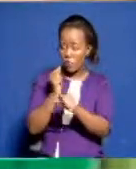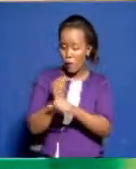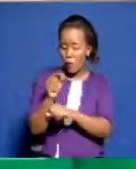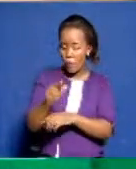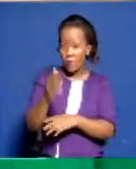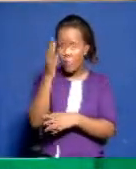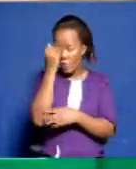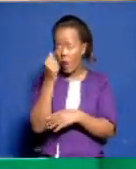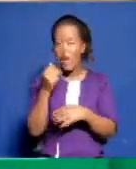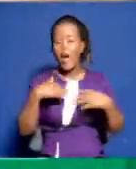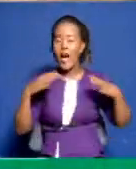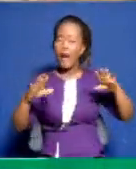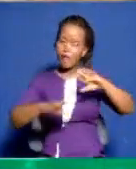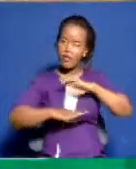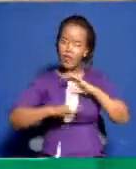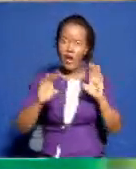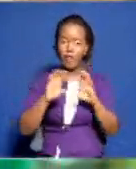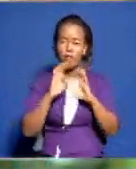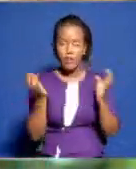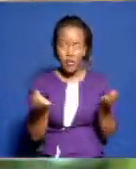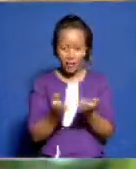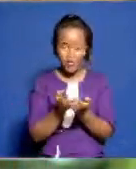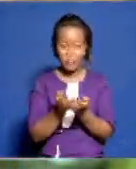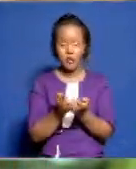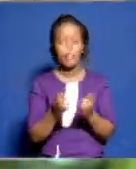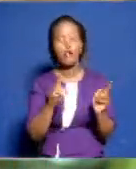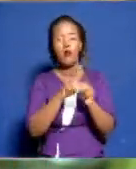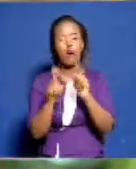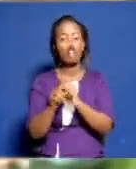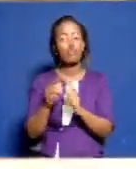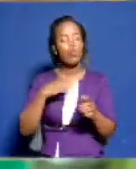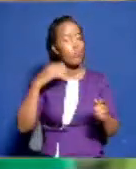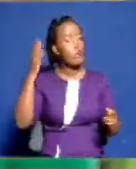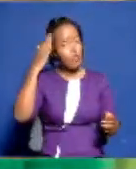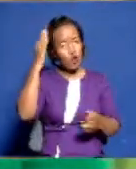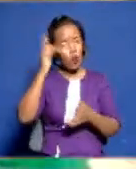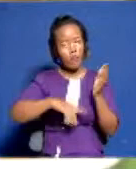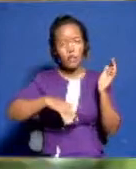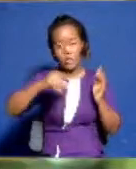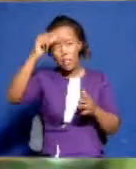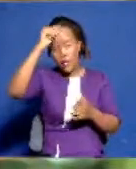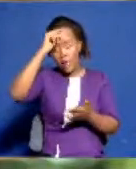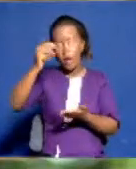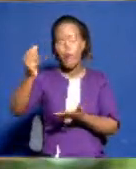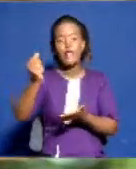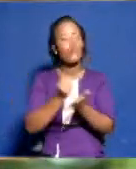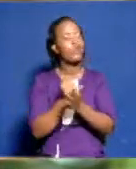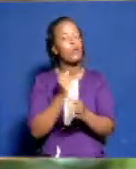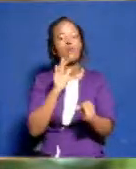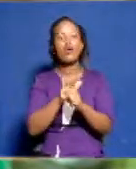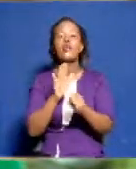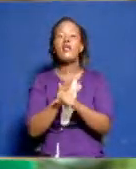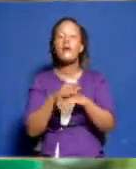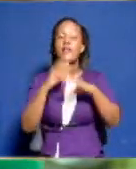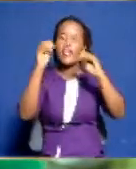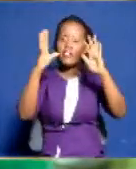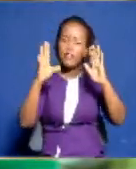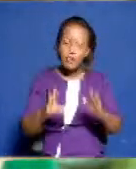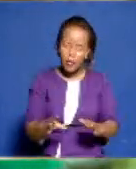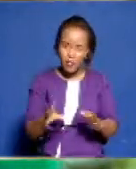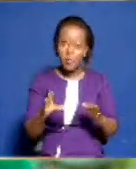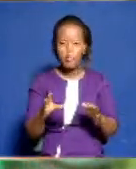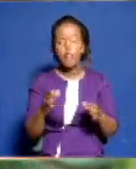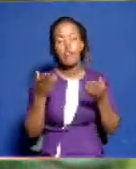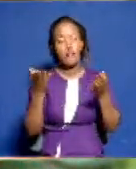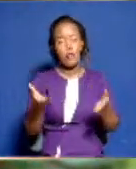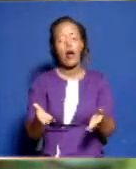ya kutosha na nina hakika serikali itaongezea walimu, kwa hivyo mtakuwa na kila kitu. So